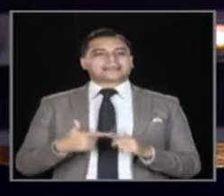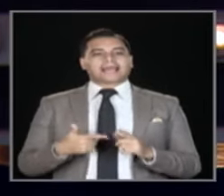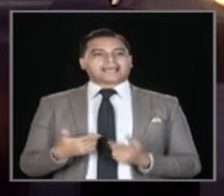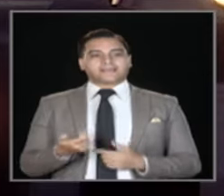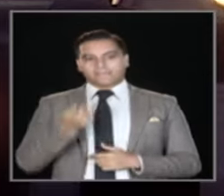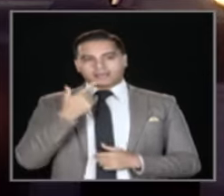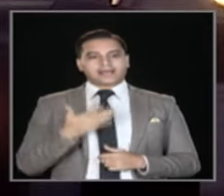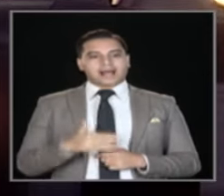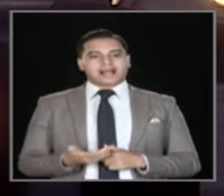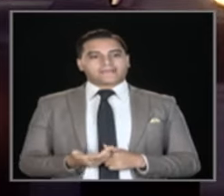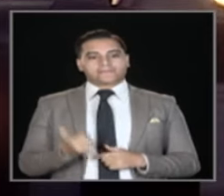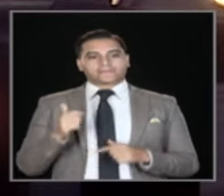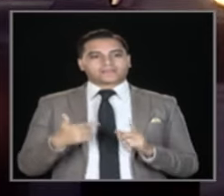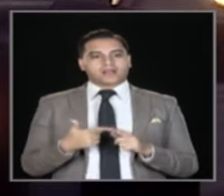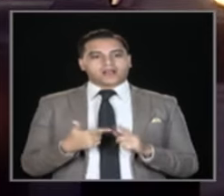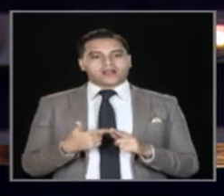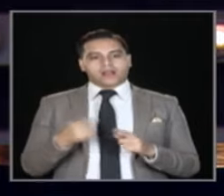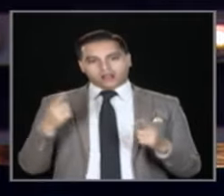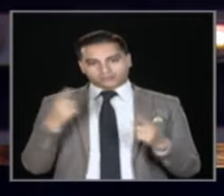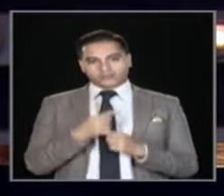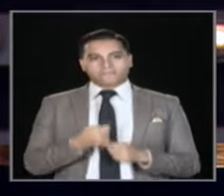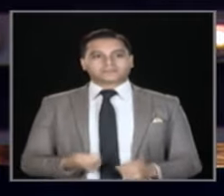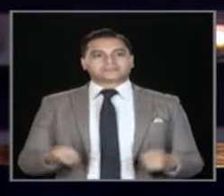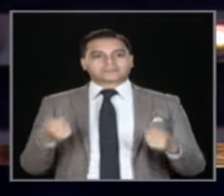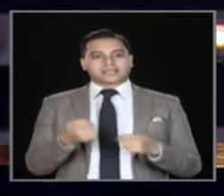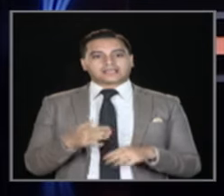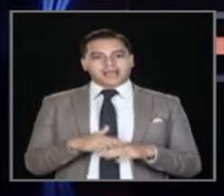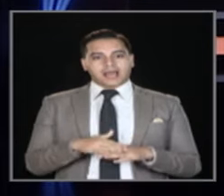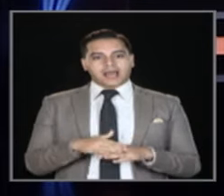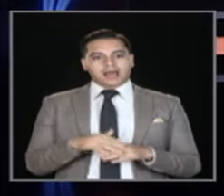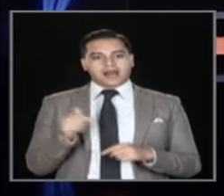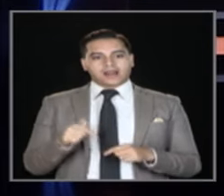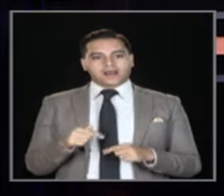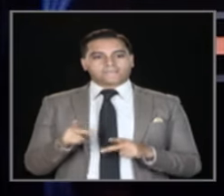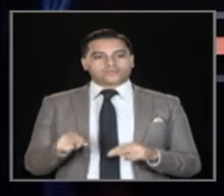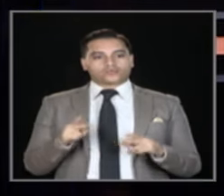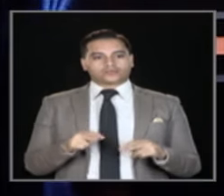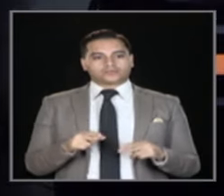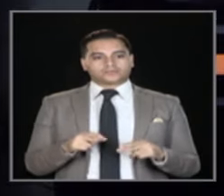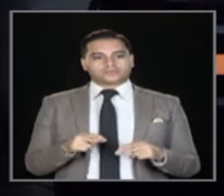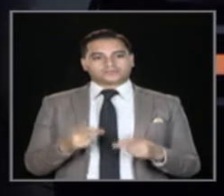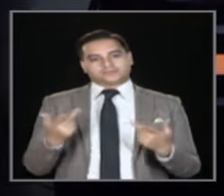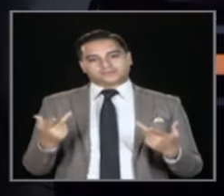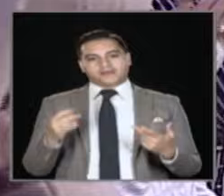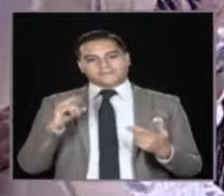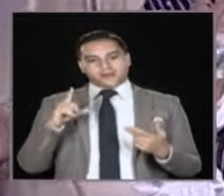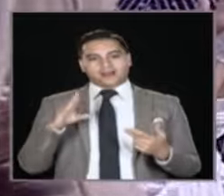الثاني، المركز الثاني لاصعب موسم عدى علينا. ايوه صح يا